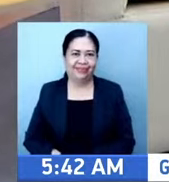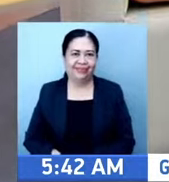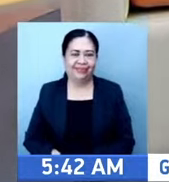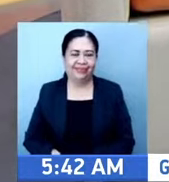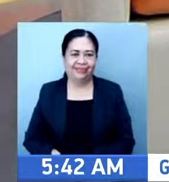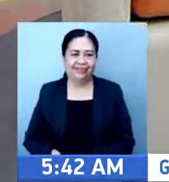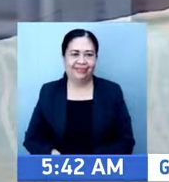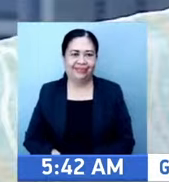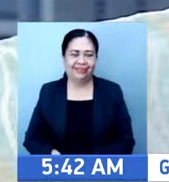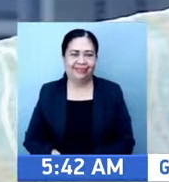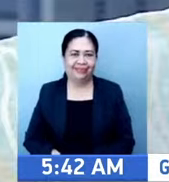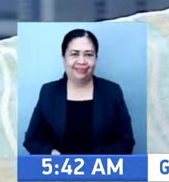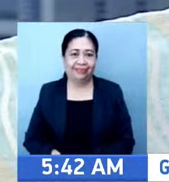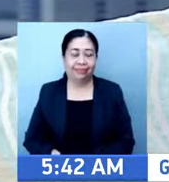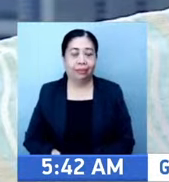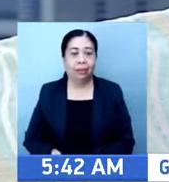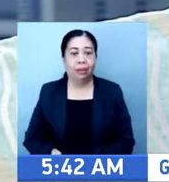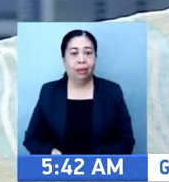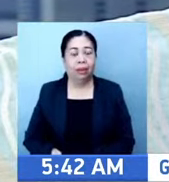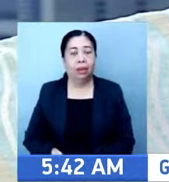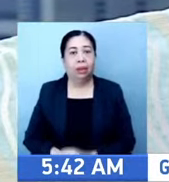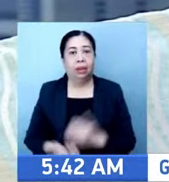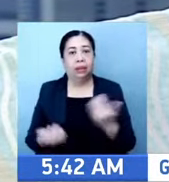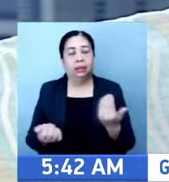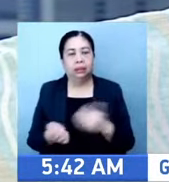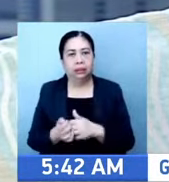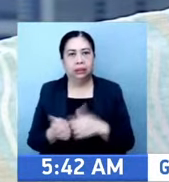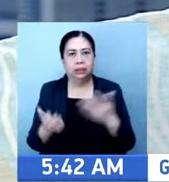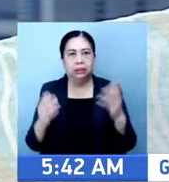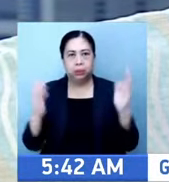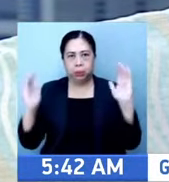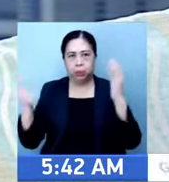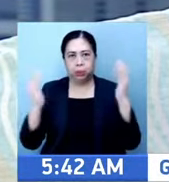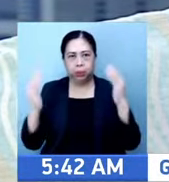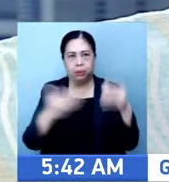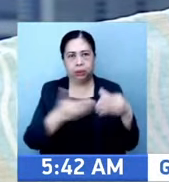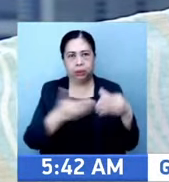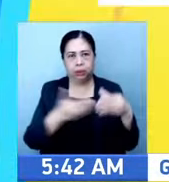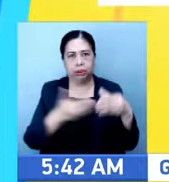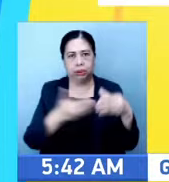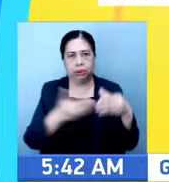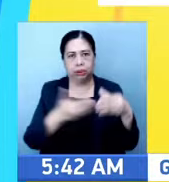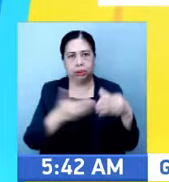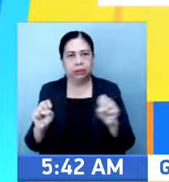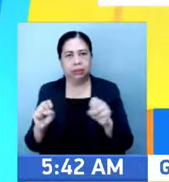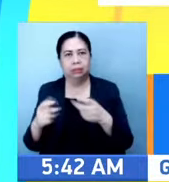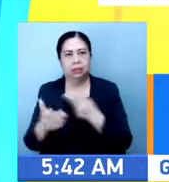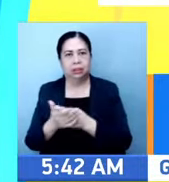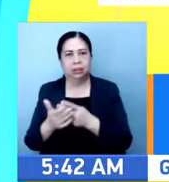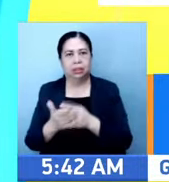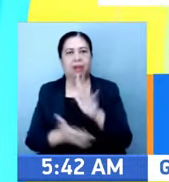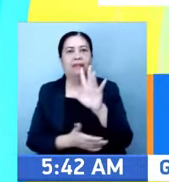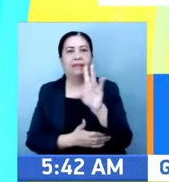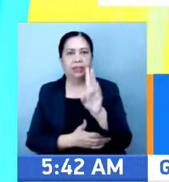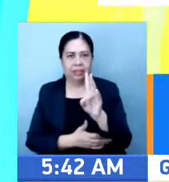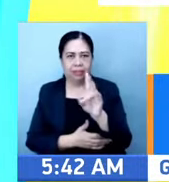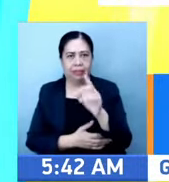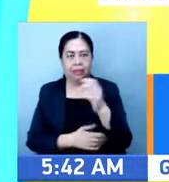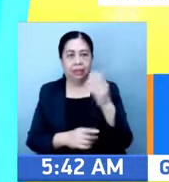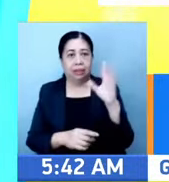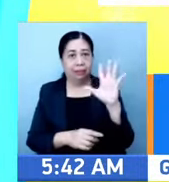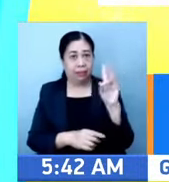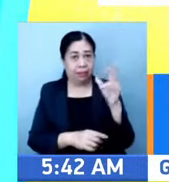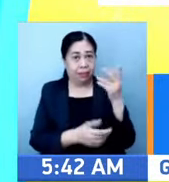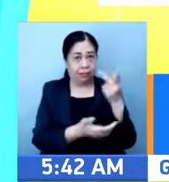Muling humina ang halaga ng piso kontra dolyar. Nagsarang palitan kahapon sa 57 pesos kada isang dolyar. Pinakamababa ito sa nakalipas